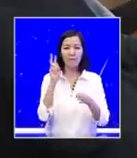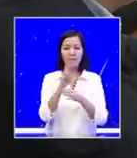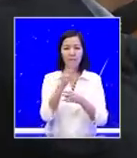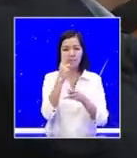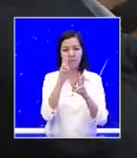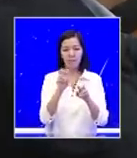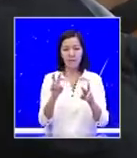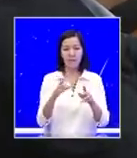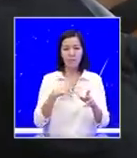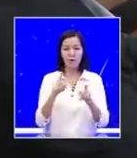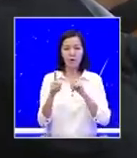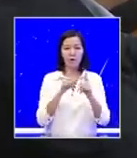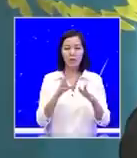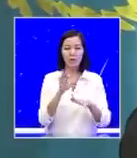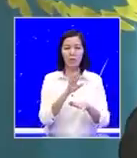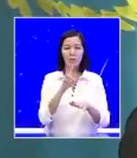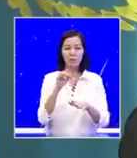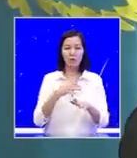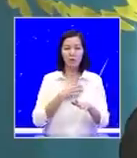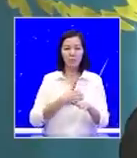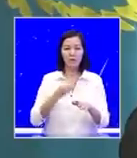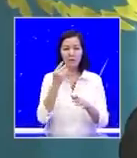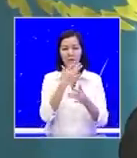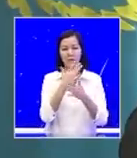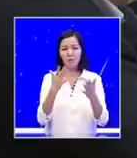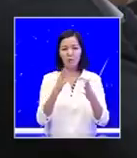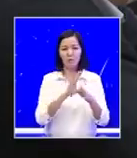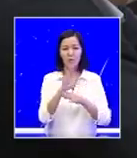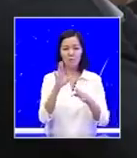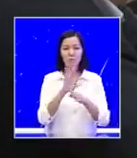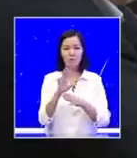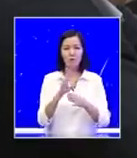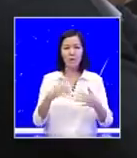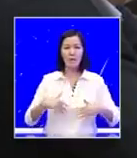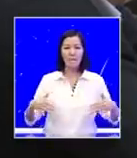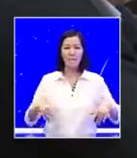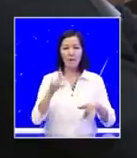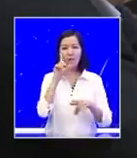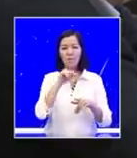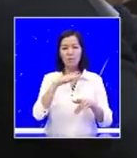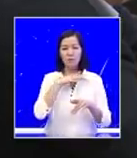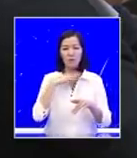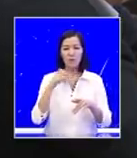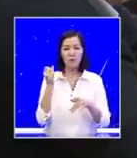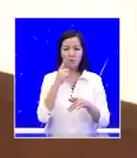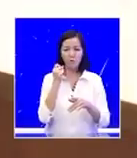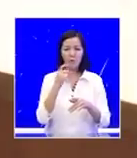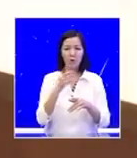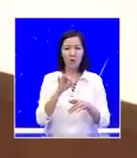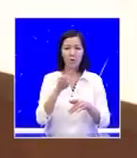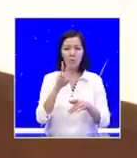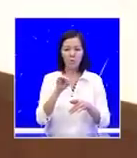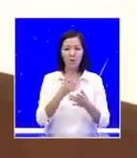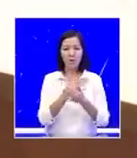сапармен келді. Жиынға оңтүстік өңірдегі маңызды азық-түлік өнімін өндірушілер, яғни мал мен құс еті, сондай-ақ жұмыртқа мен ұн өнімдерін